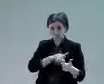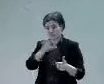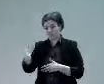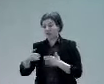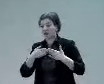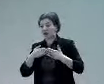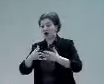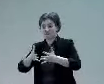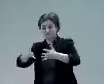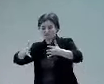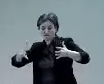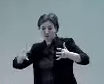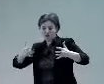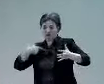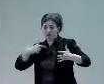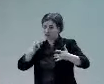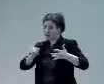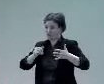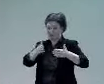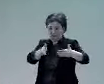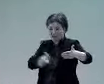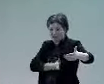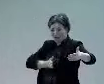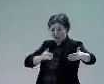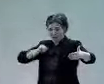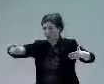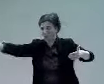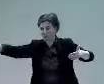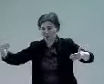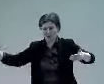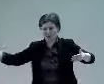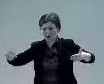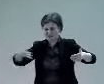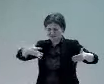essere subito allontanate da quella laguna.